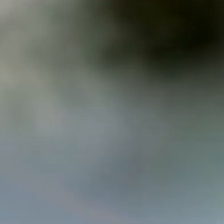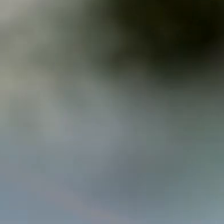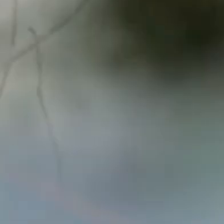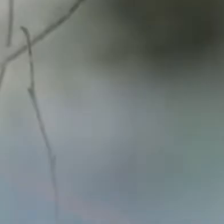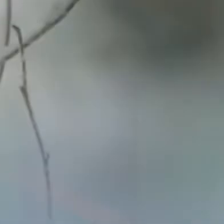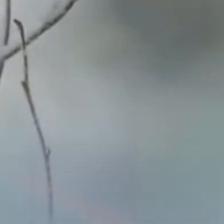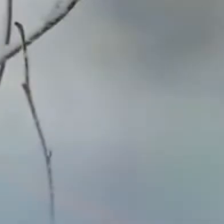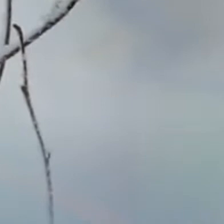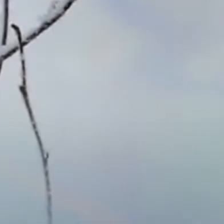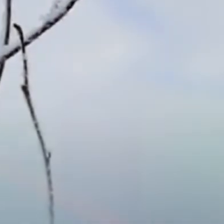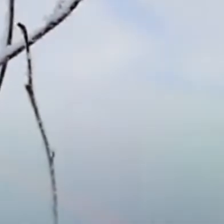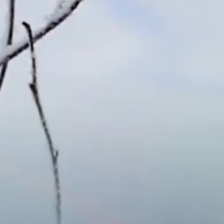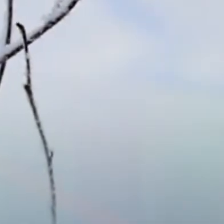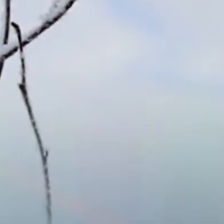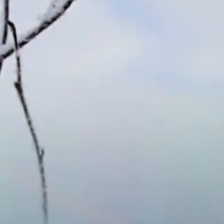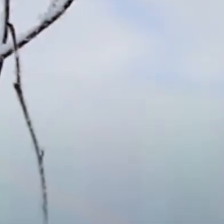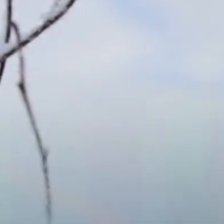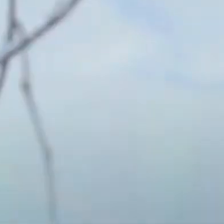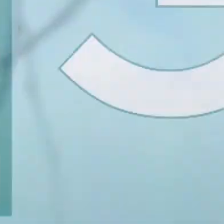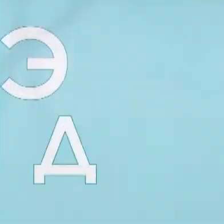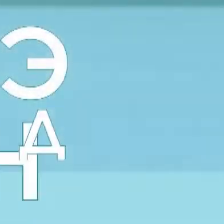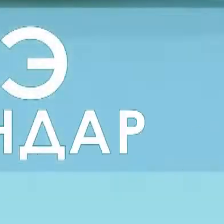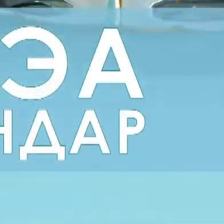зафіксавана 7,9 градусаў цяпла.